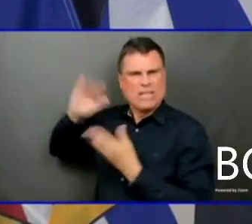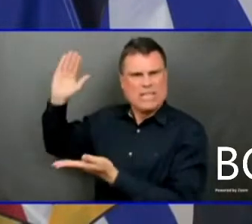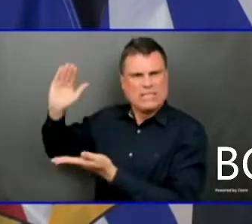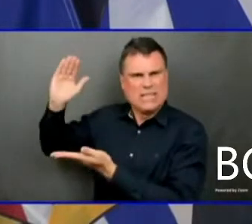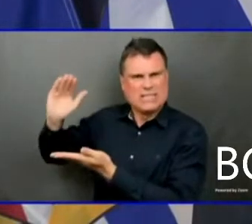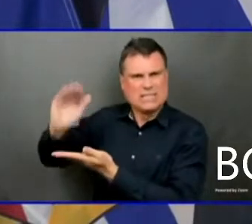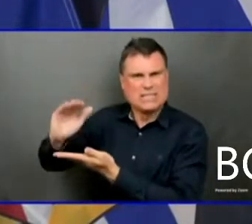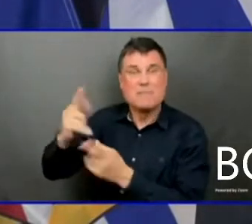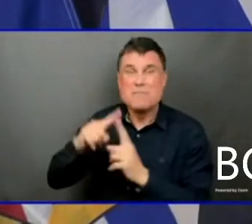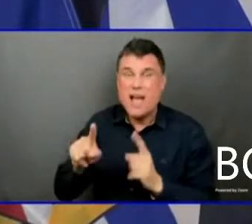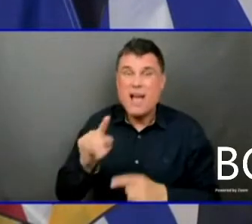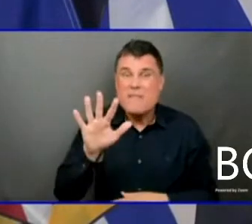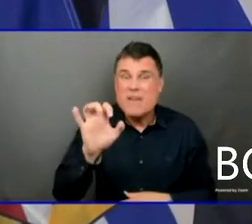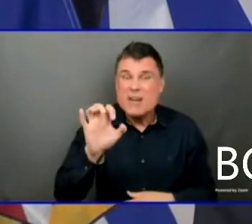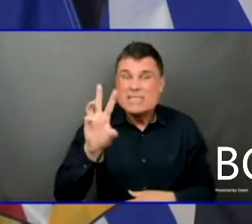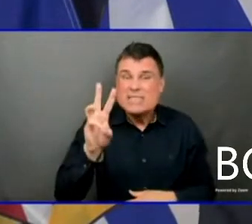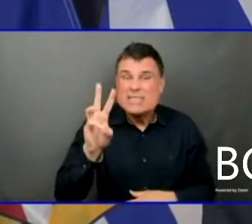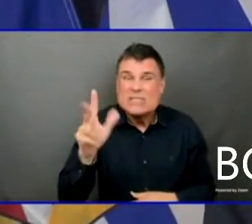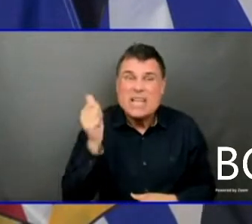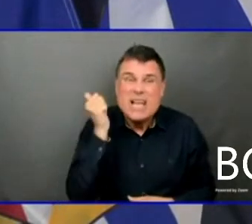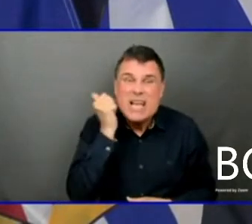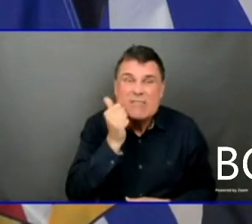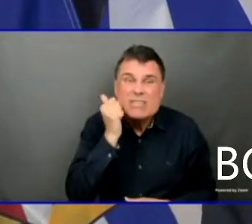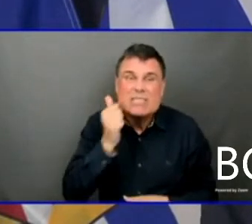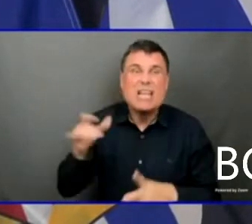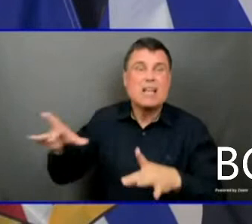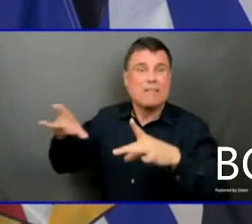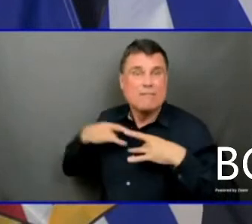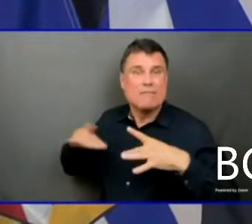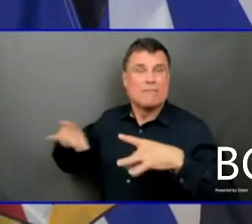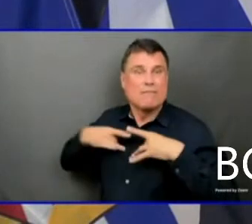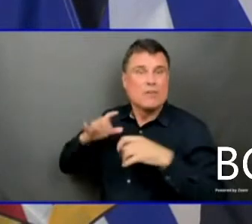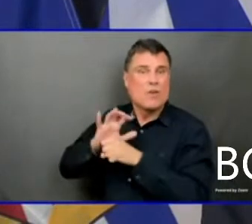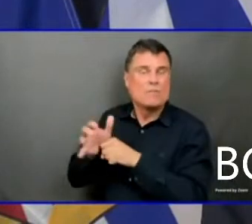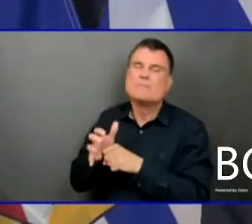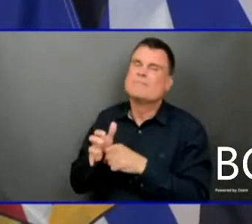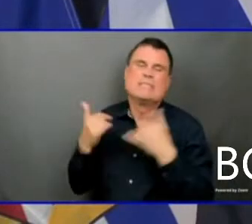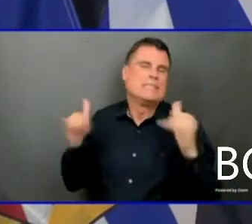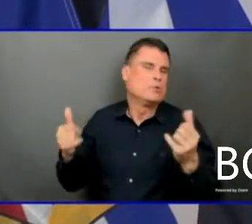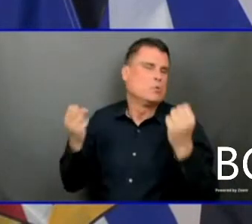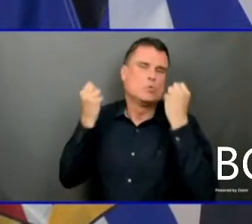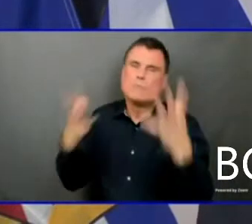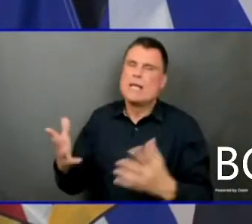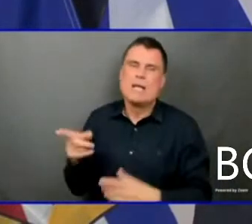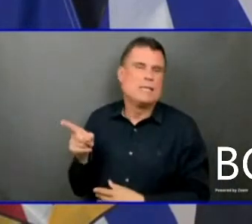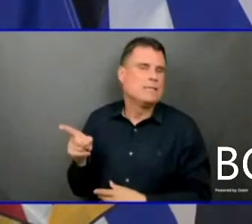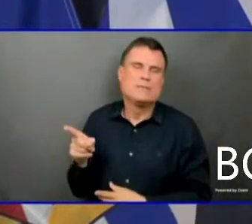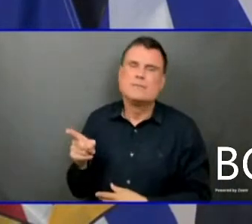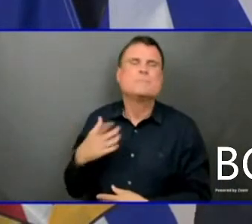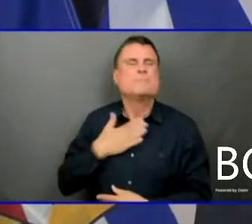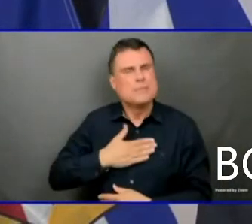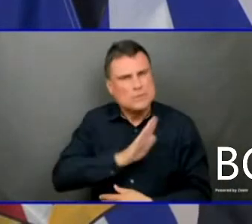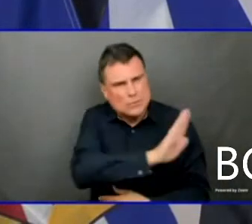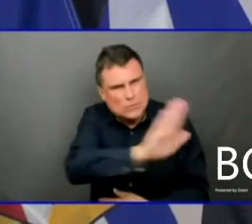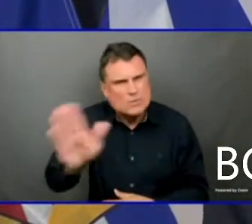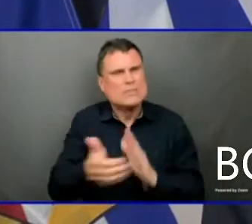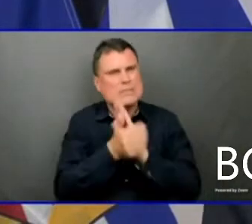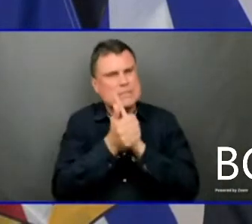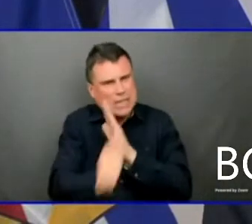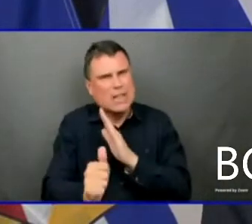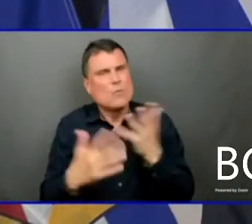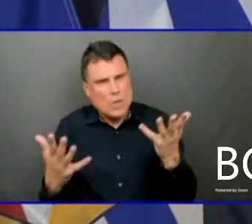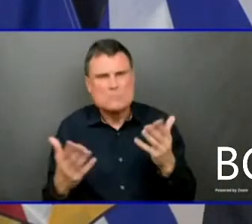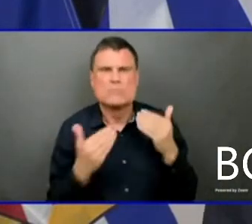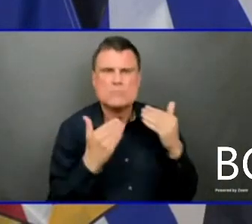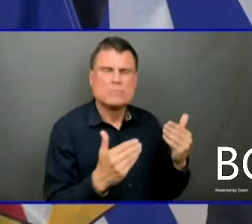too high. 每天新增500多、600多，对我们来讲还是太高了，太高了啊！希望大家引起重